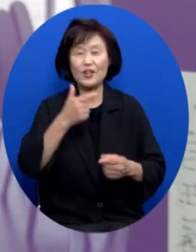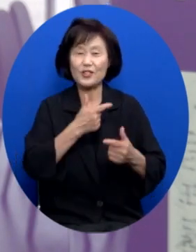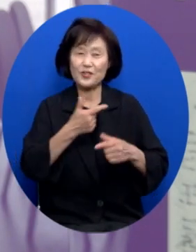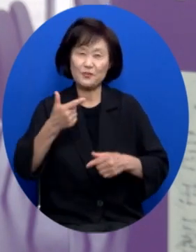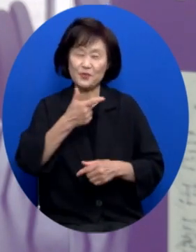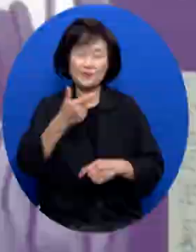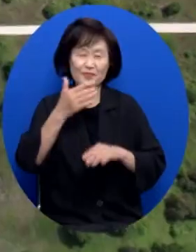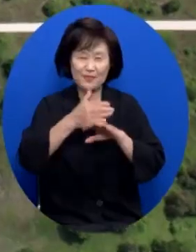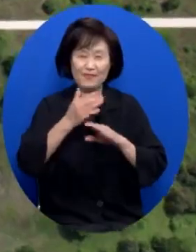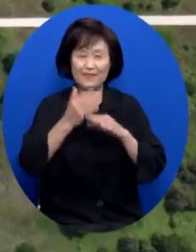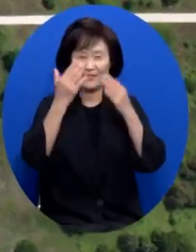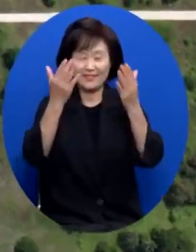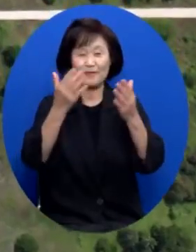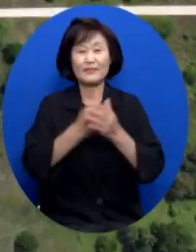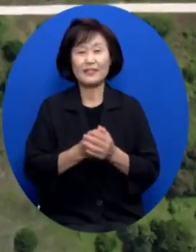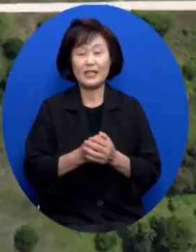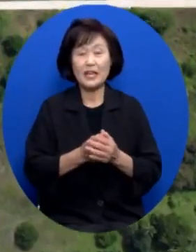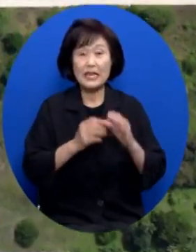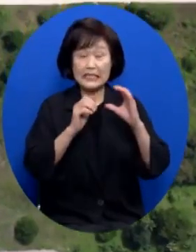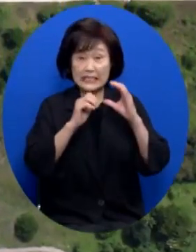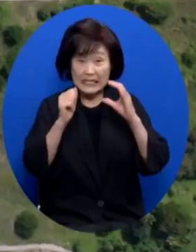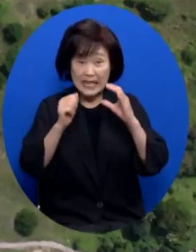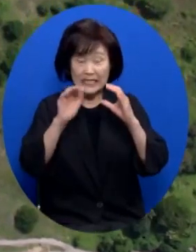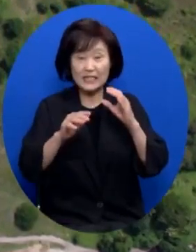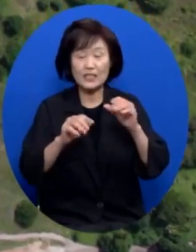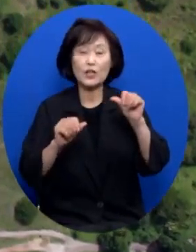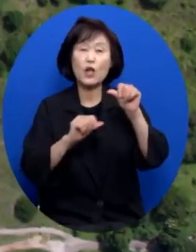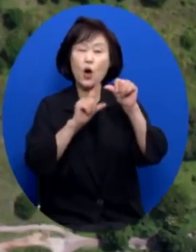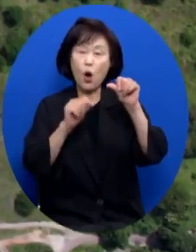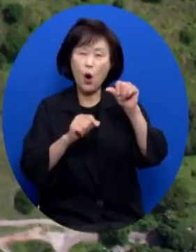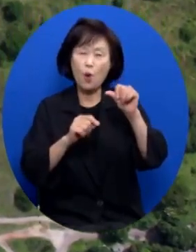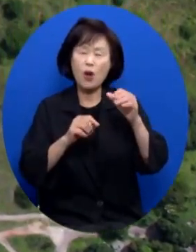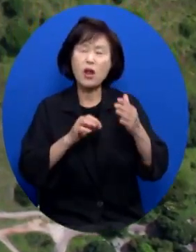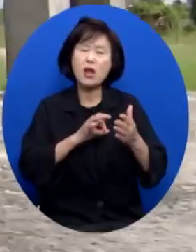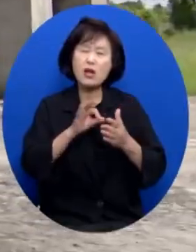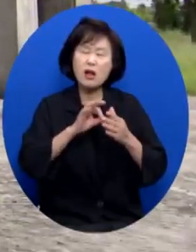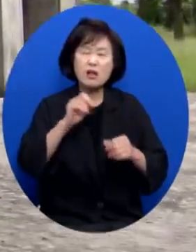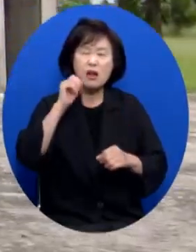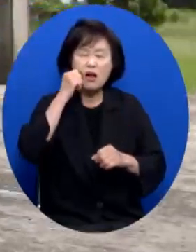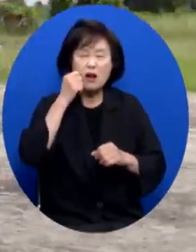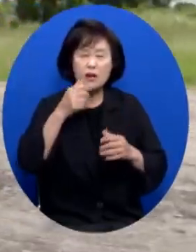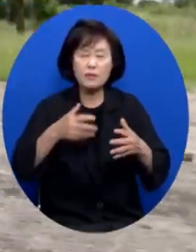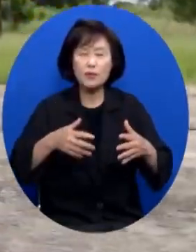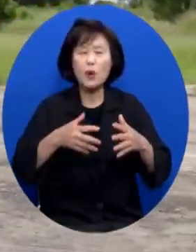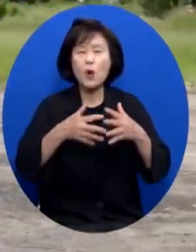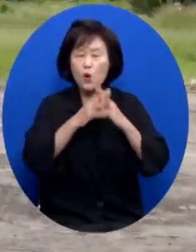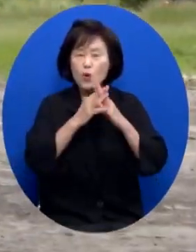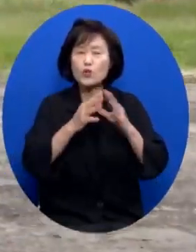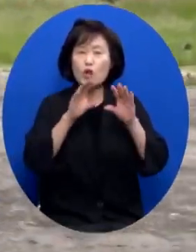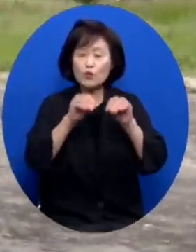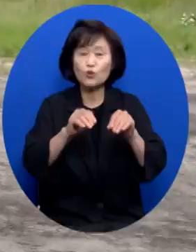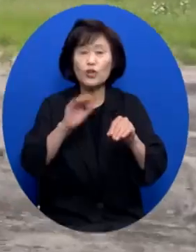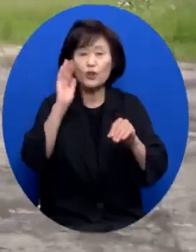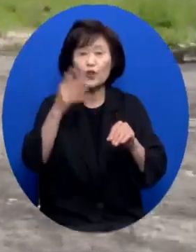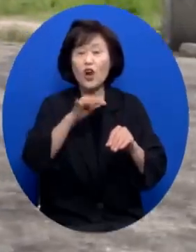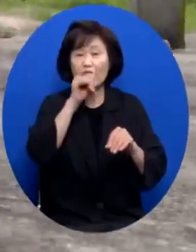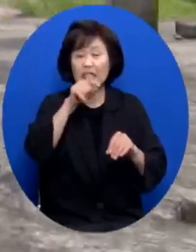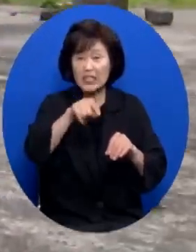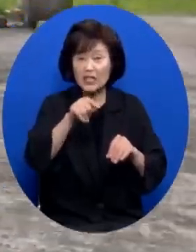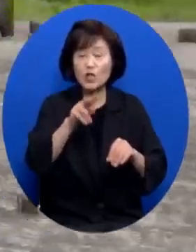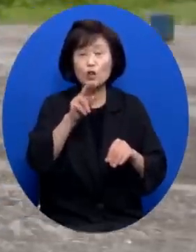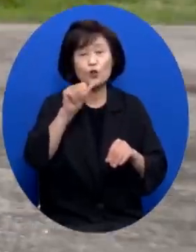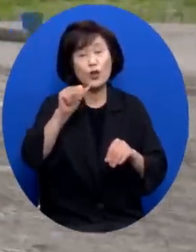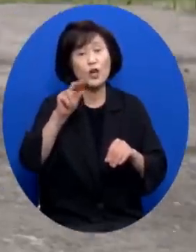감사합니다. 한편 CTS는 지난해 5월 경영 악화로 공사가 중단돼 2018년부터 방치돼 있던